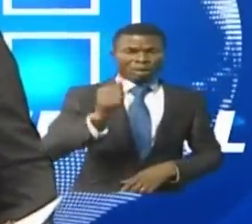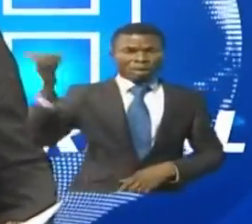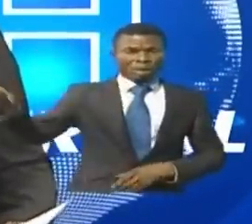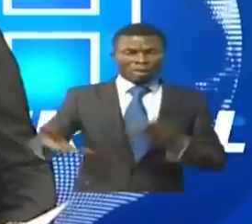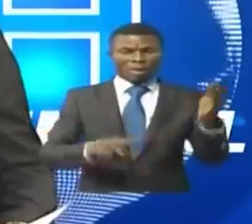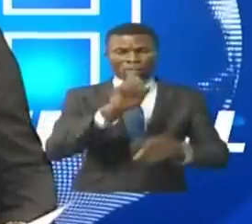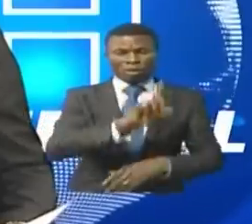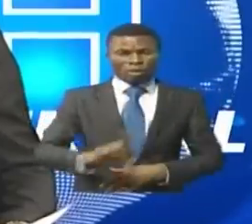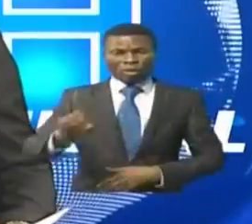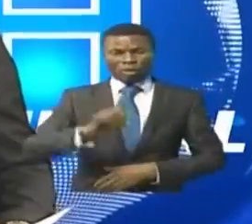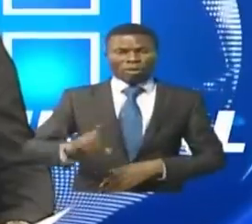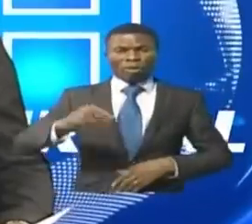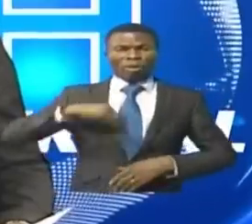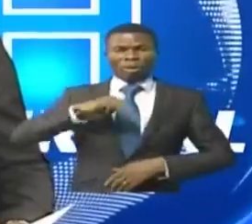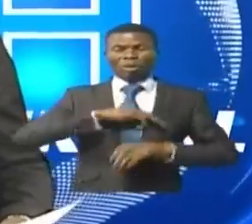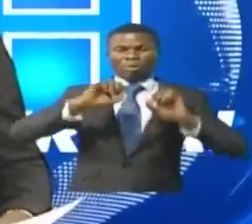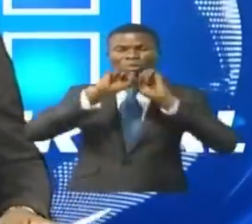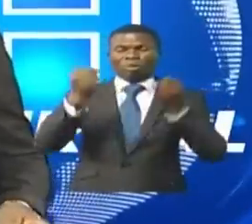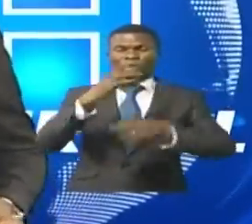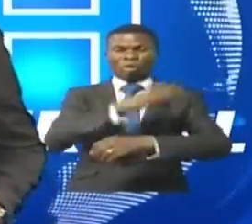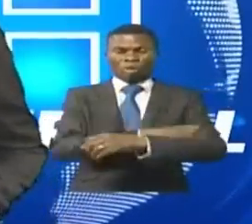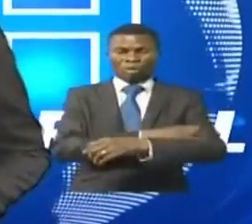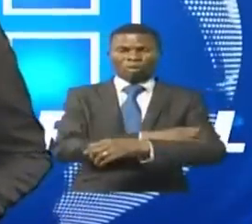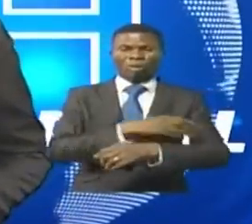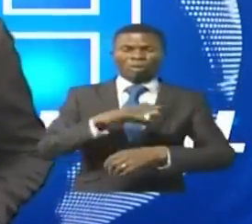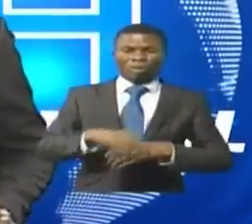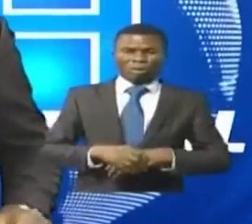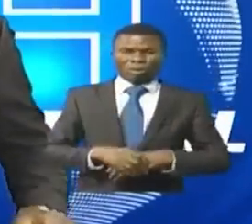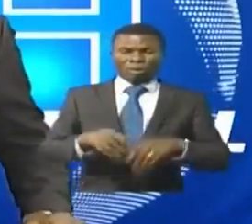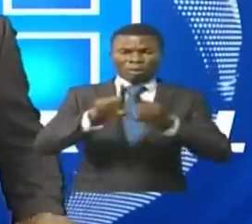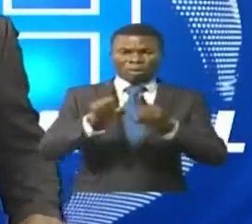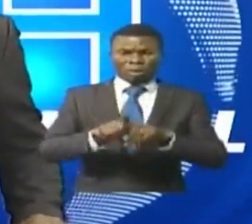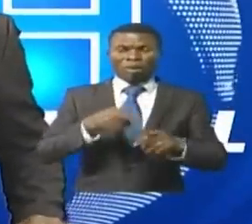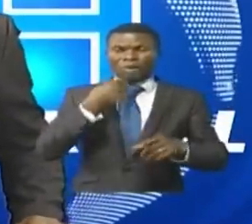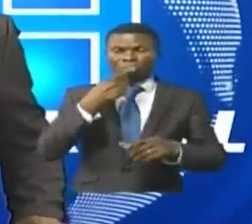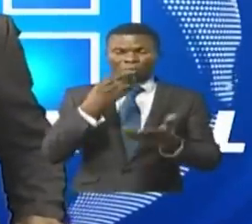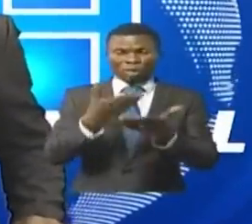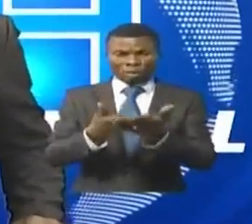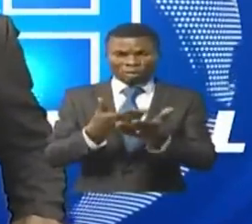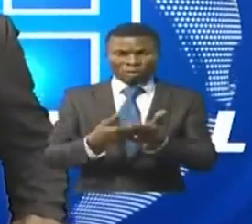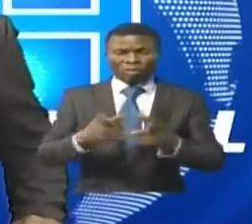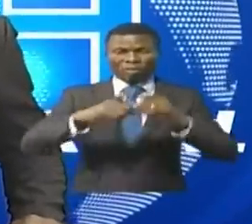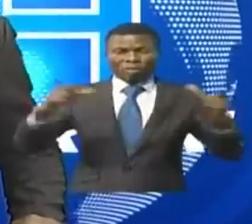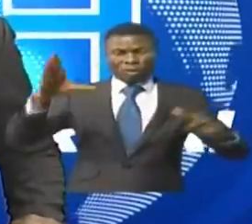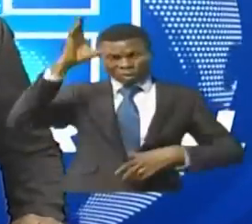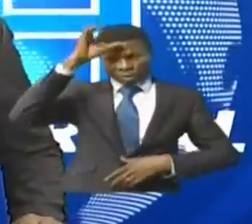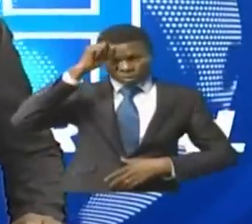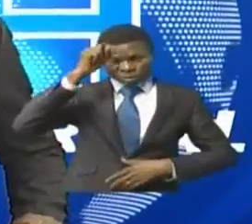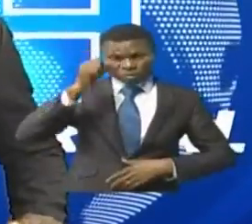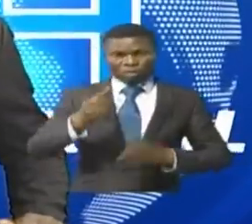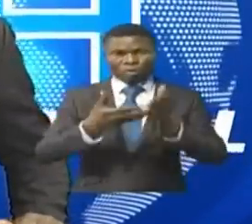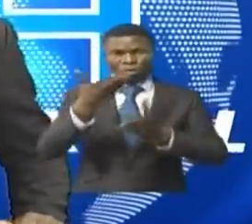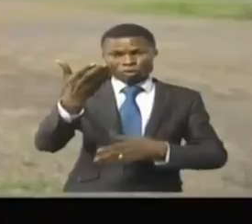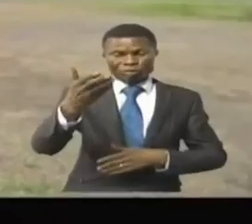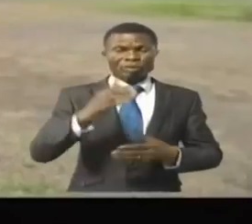société civile, la Fédération des entreprises du Congo, de cet espace Grand Bandundu. Reportage.